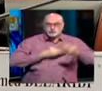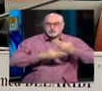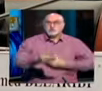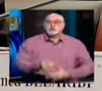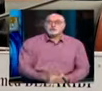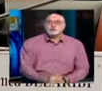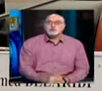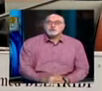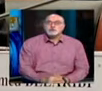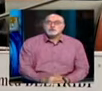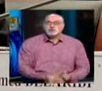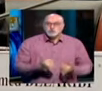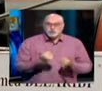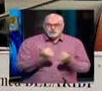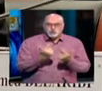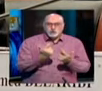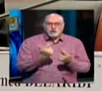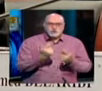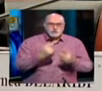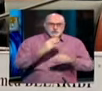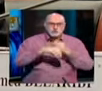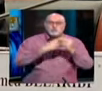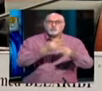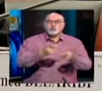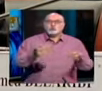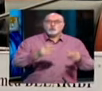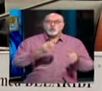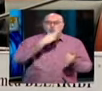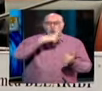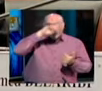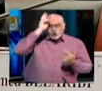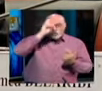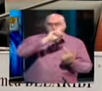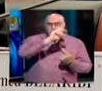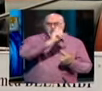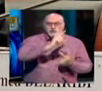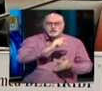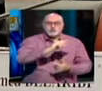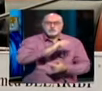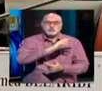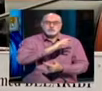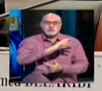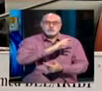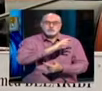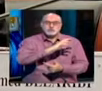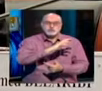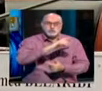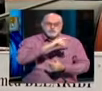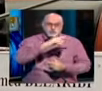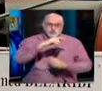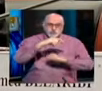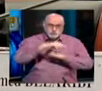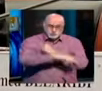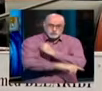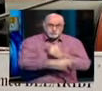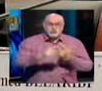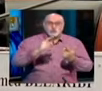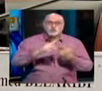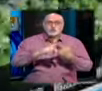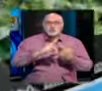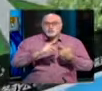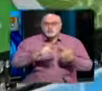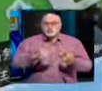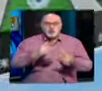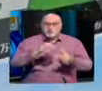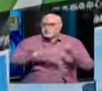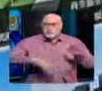في العديد من بلدان العالم على غرار أوروبا، أمريكا وآسيا وإفريقيا، والتي تتميز بجودة مشهود